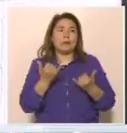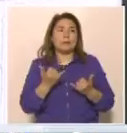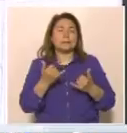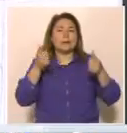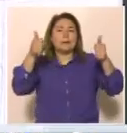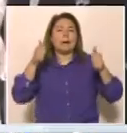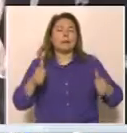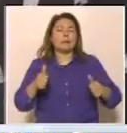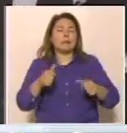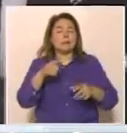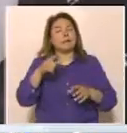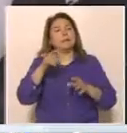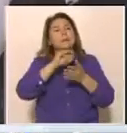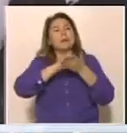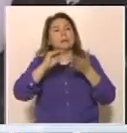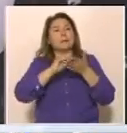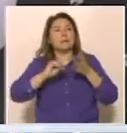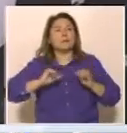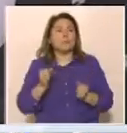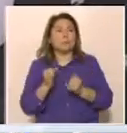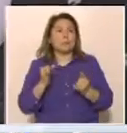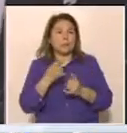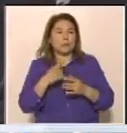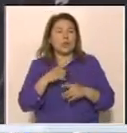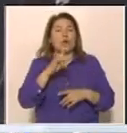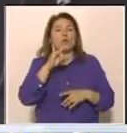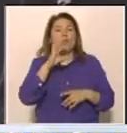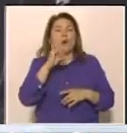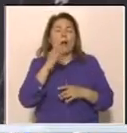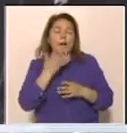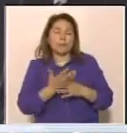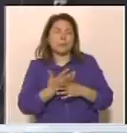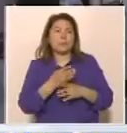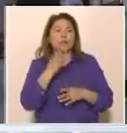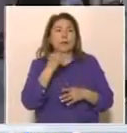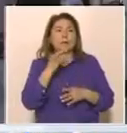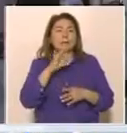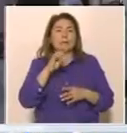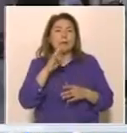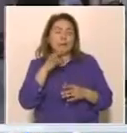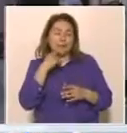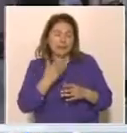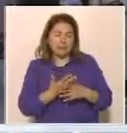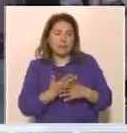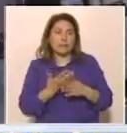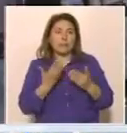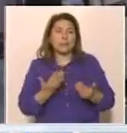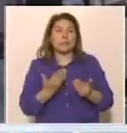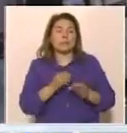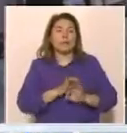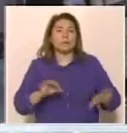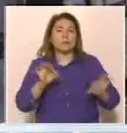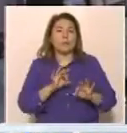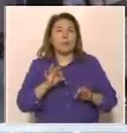ашу мәртебесі ақынның үзеңгілес достарына бұйырды. Руханиятқа жанашыр болған Шабаз Иманалиев туралы ескірмес естеліктер айтылып,